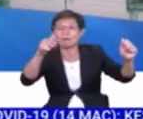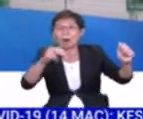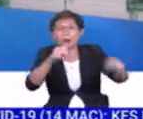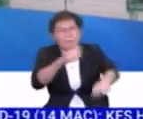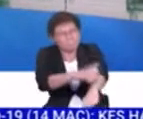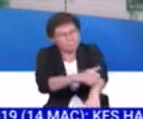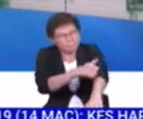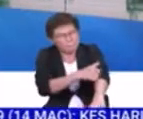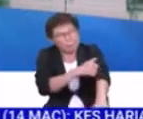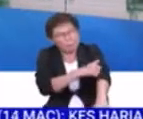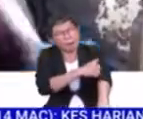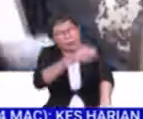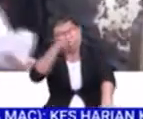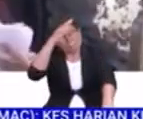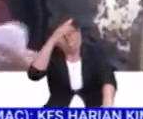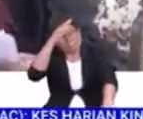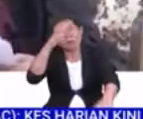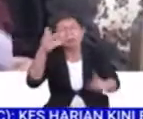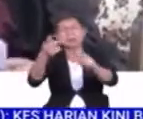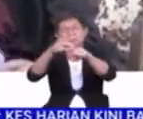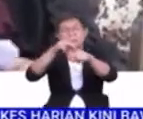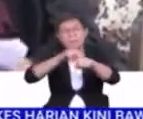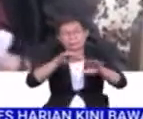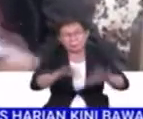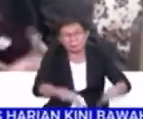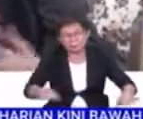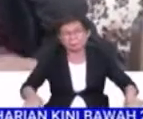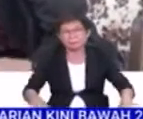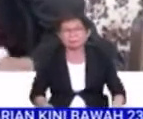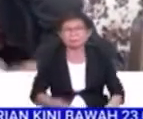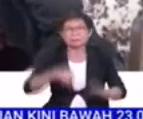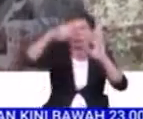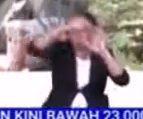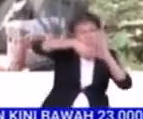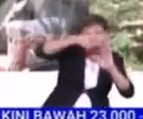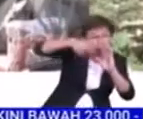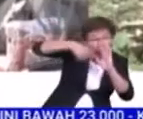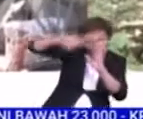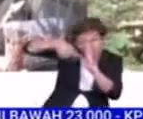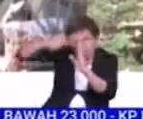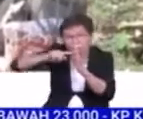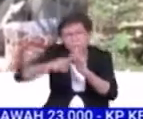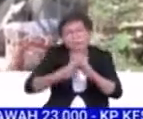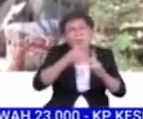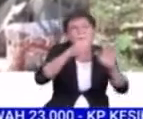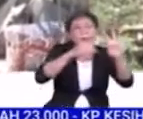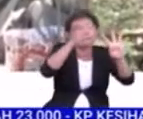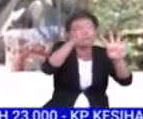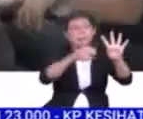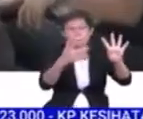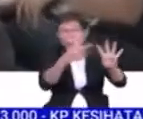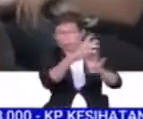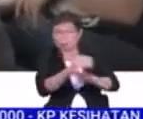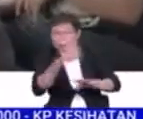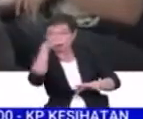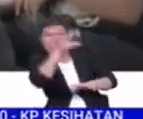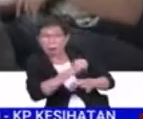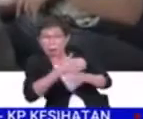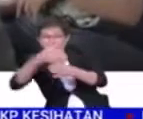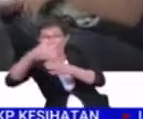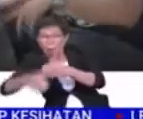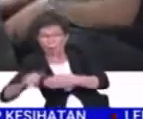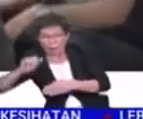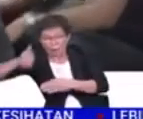kepada anak-anaknya pengambaran yang telah bermula sejak empat Mazda Ndik jangka